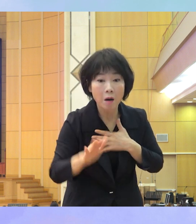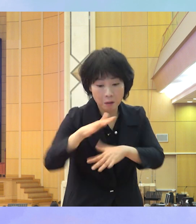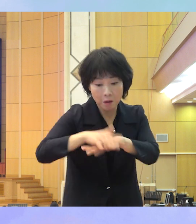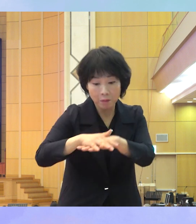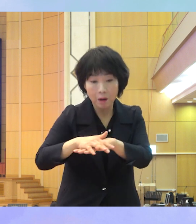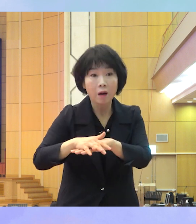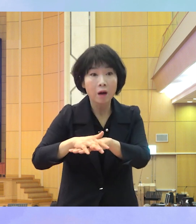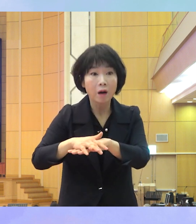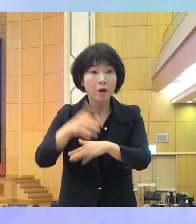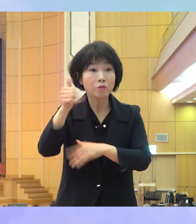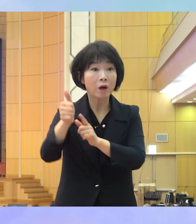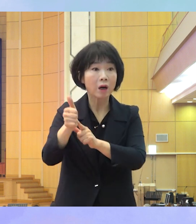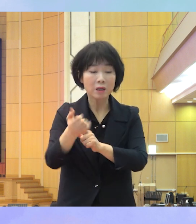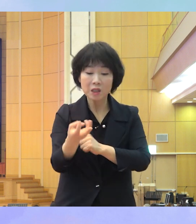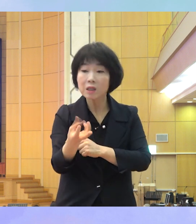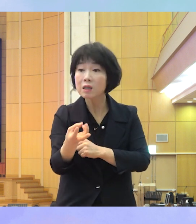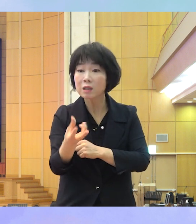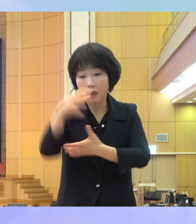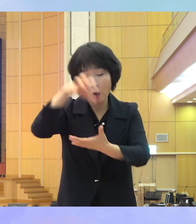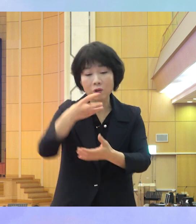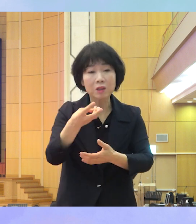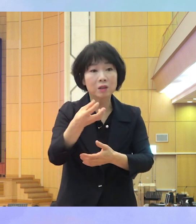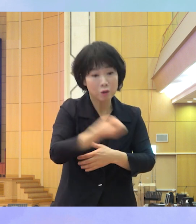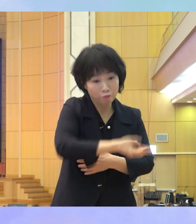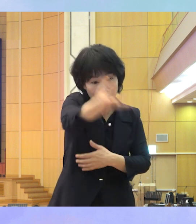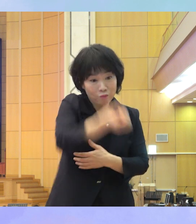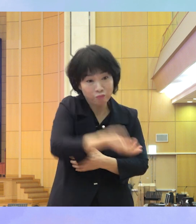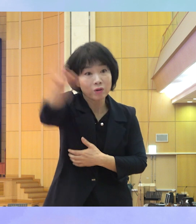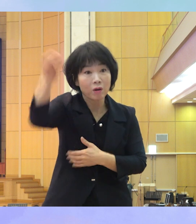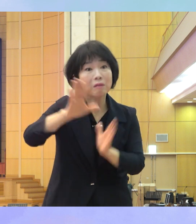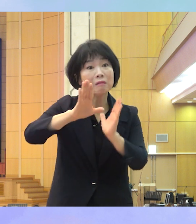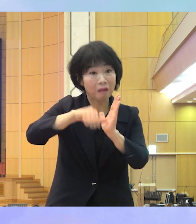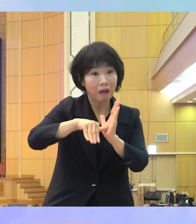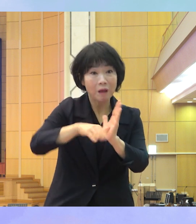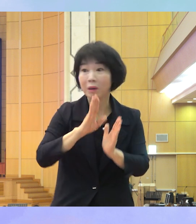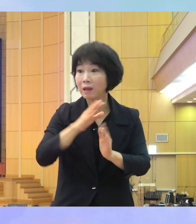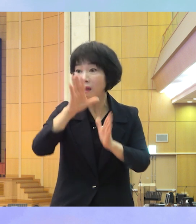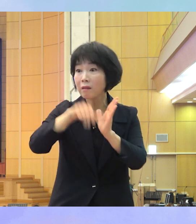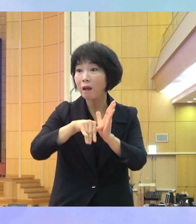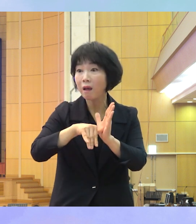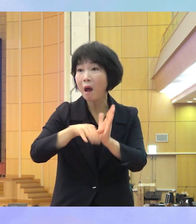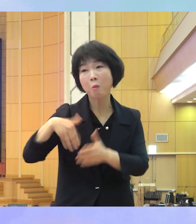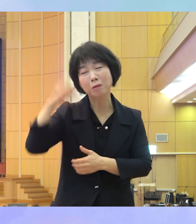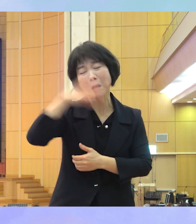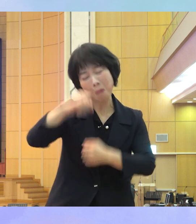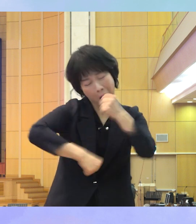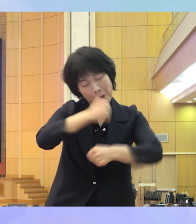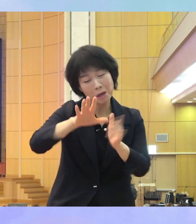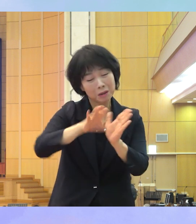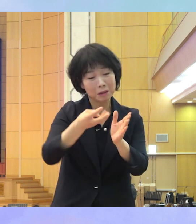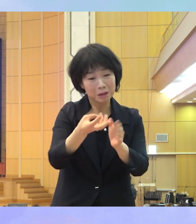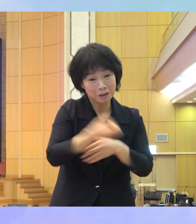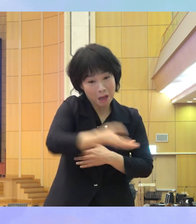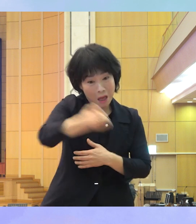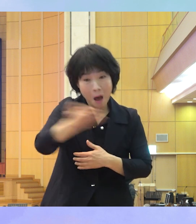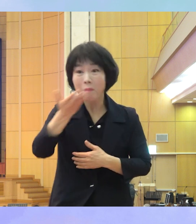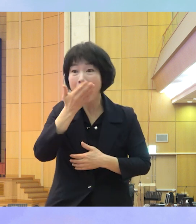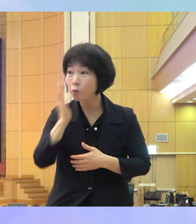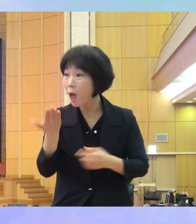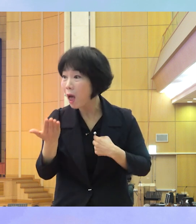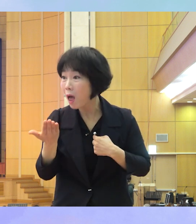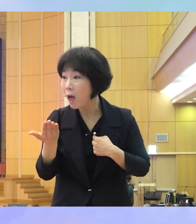뿌릴 때 뿌리고 거둘 때 거둬야지 때도 모르고 아무 때나 씨를 뿌린다고